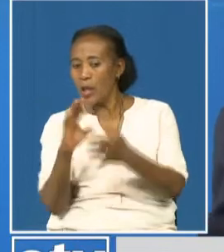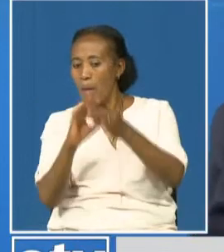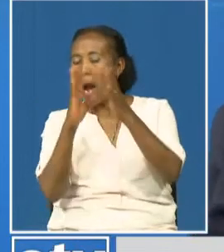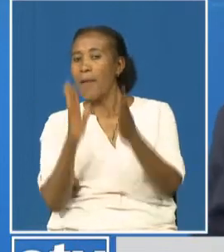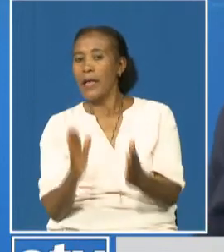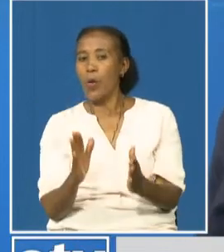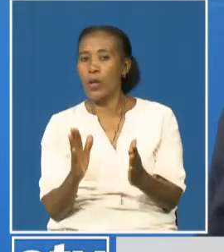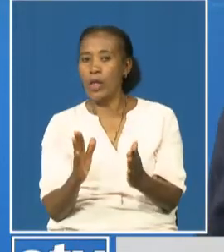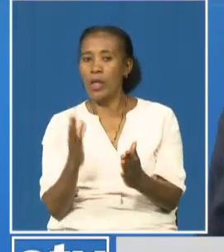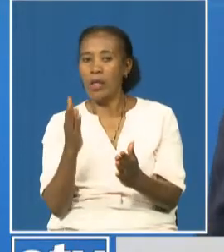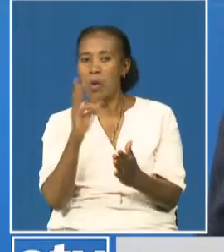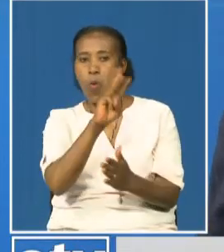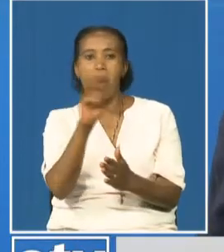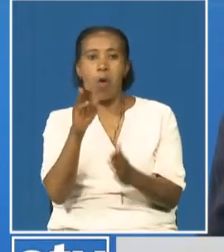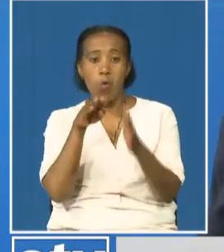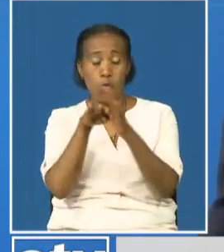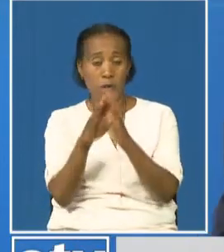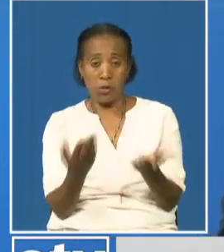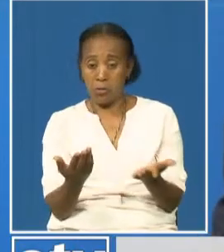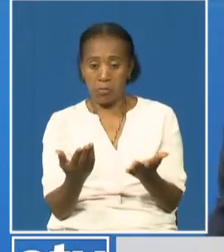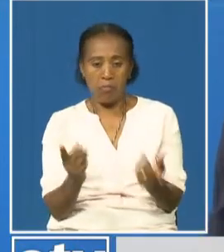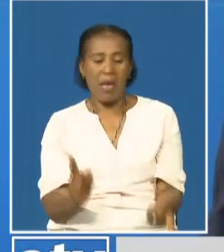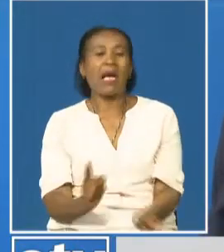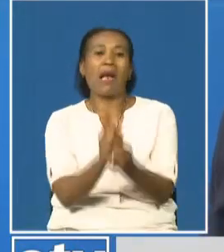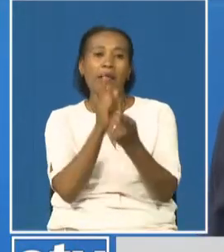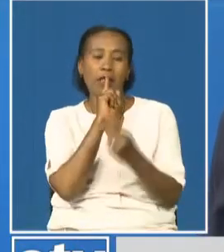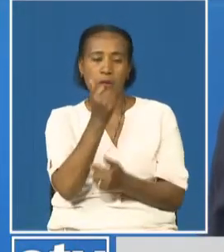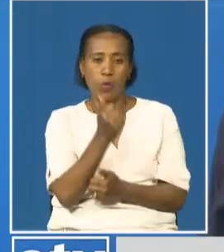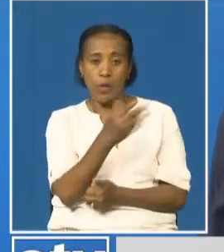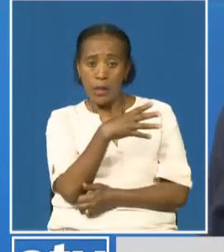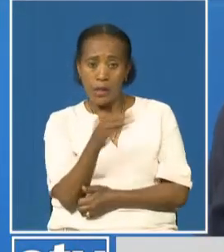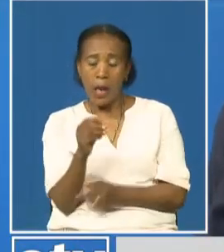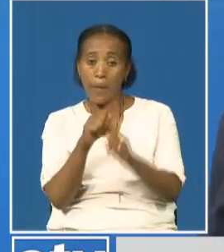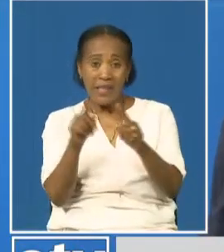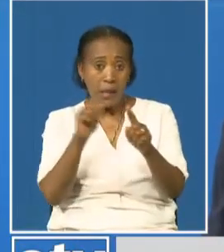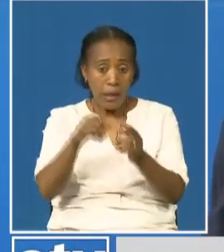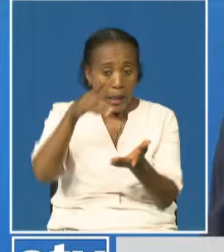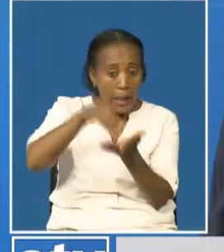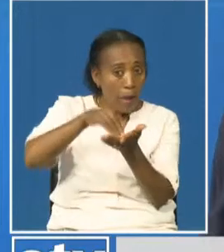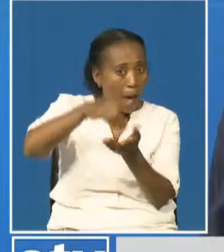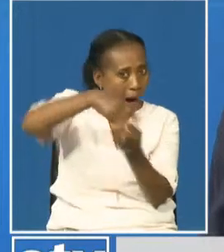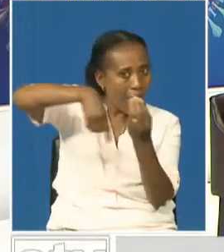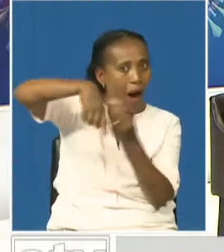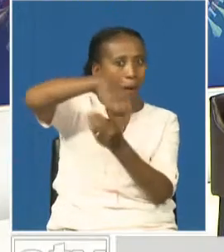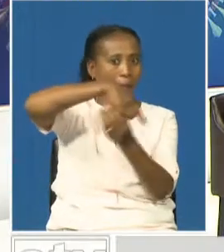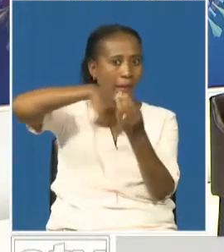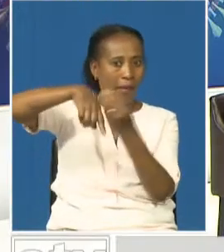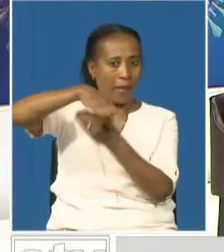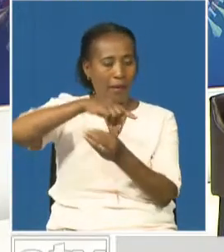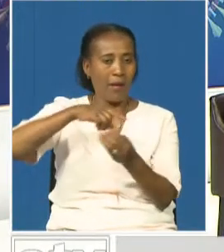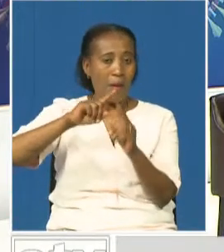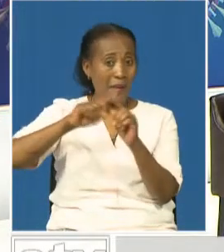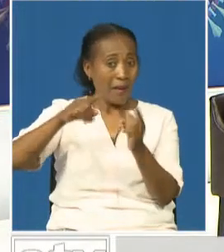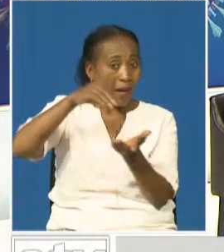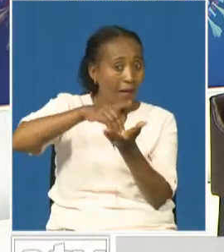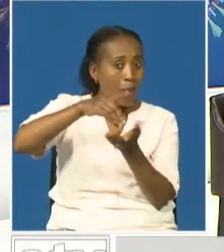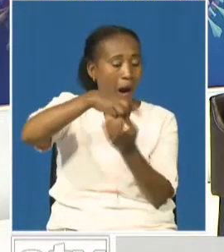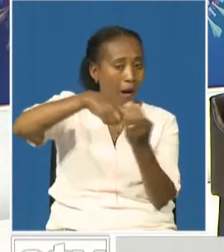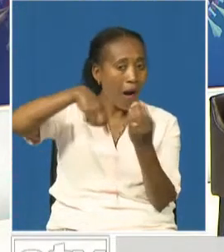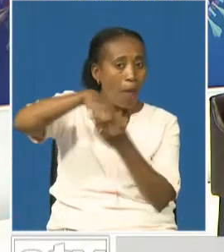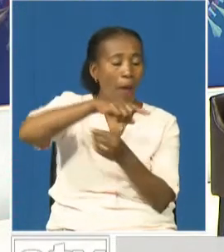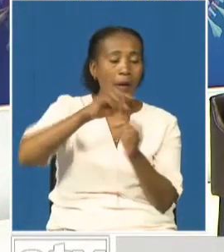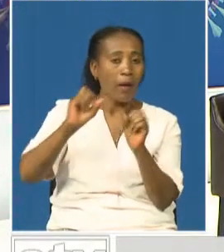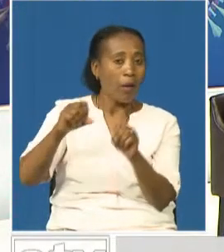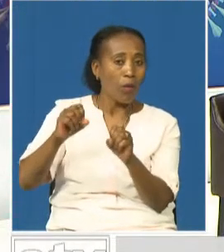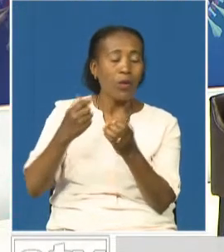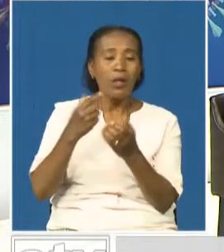ማህበራዊ ድረገጾች መገናኘት ነው እና በተለይ በከተሞች አካባቢ እንደሚኖር መገመት በተለይ በከተሞች አካባቢ